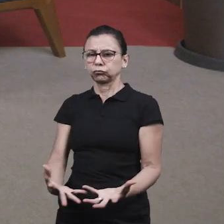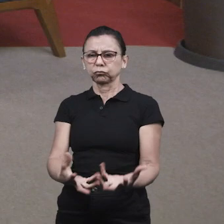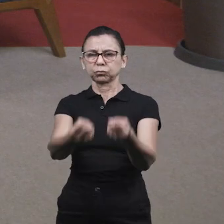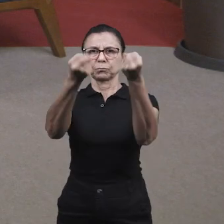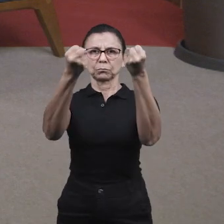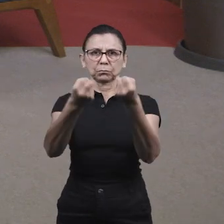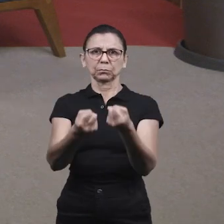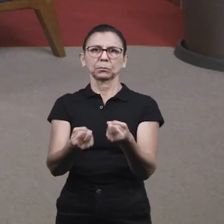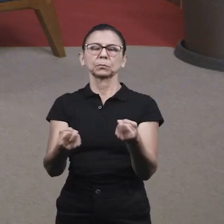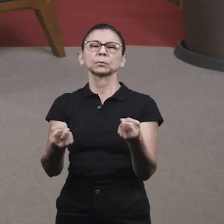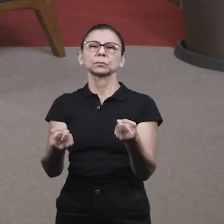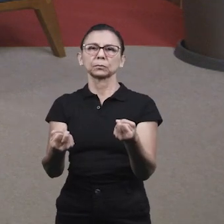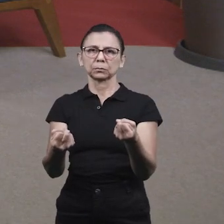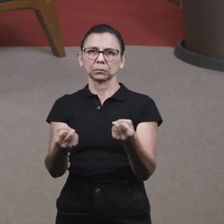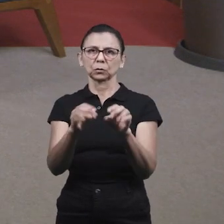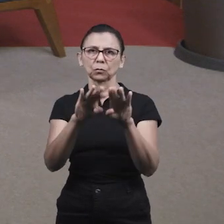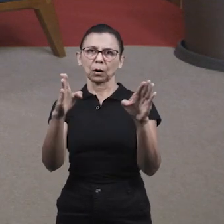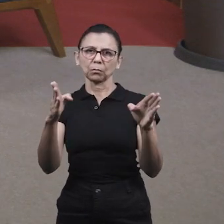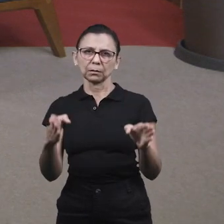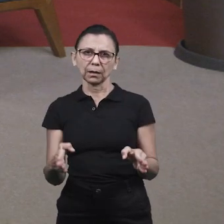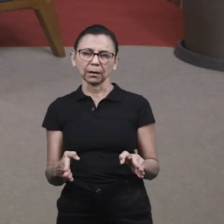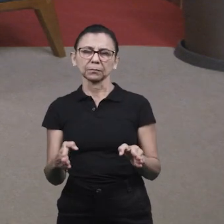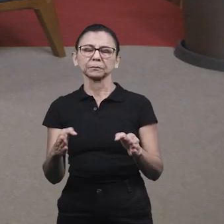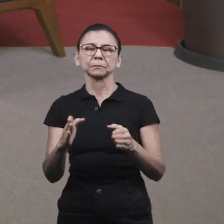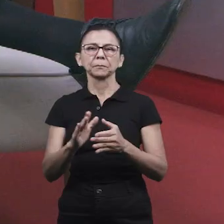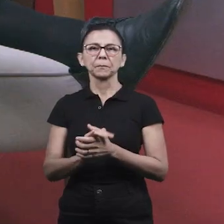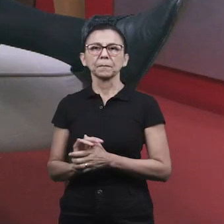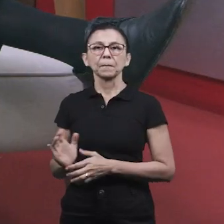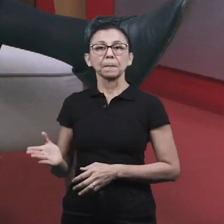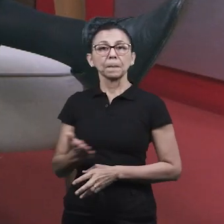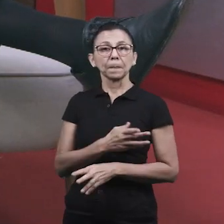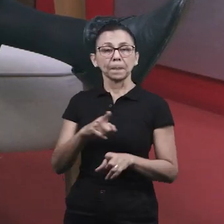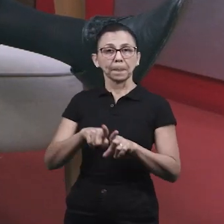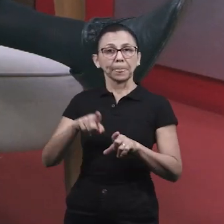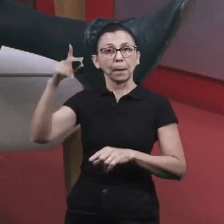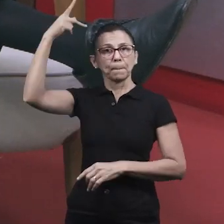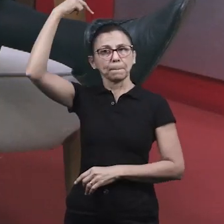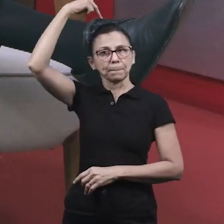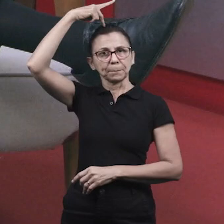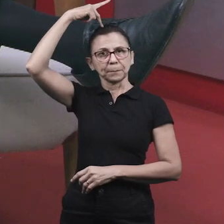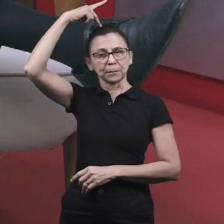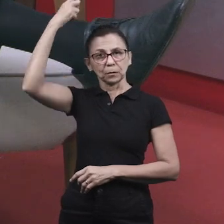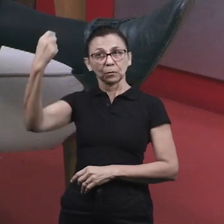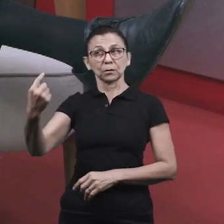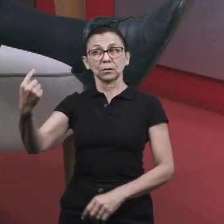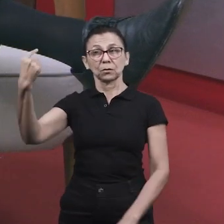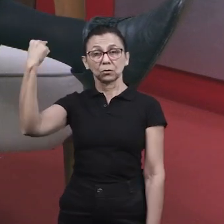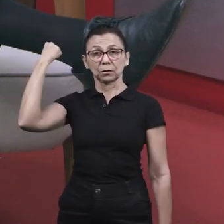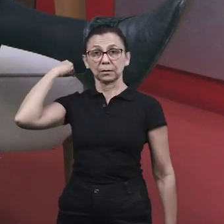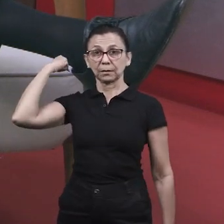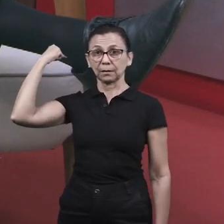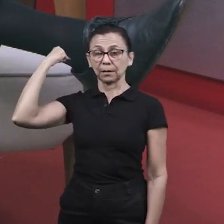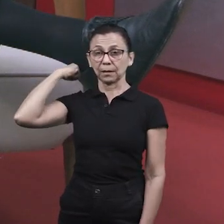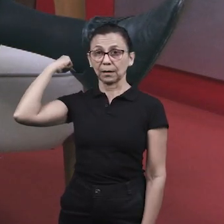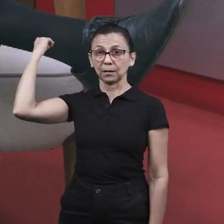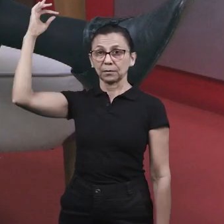que c'est la lumière. Et cela a été confirmé encore dans le